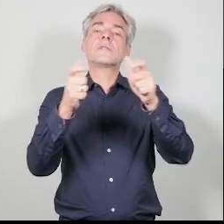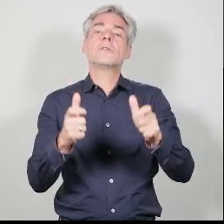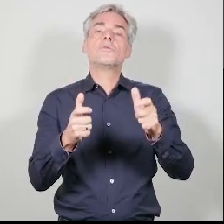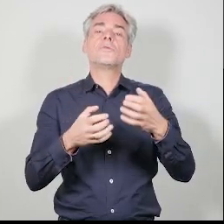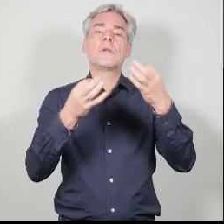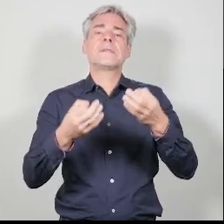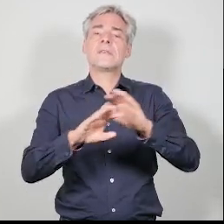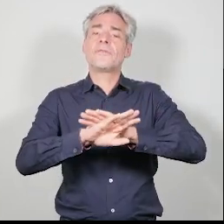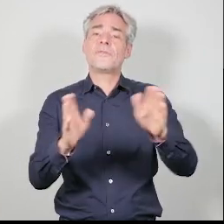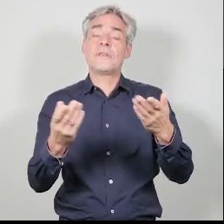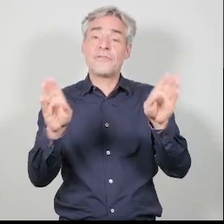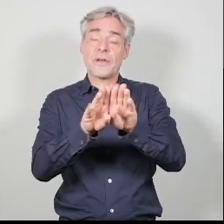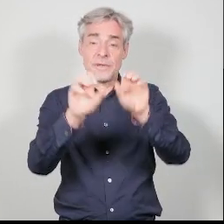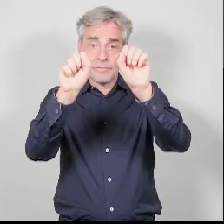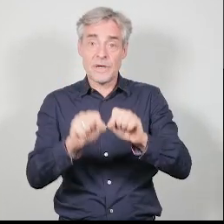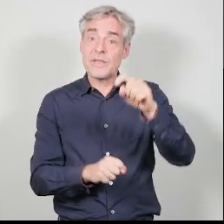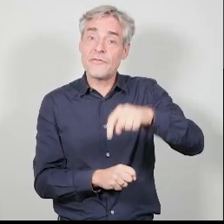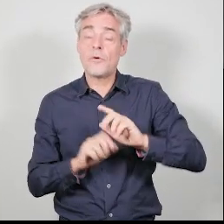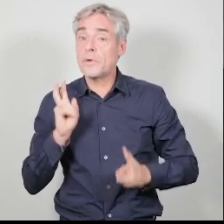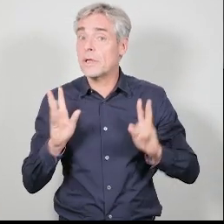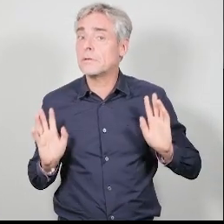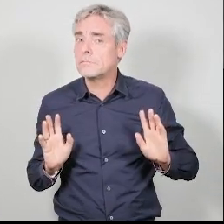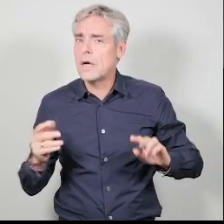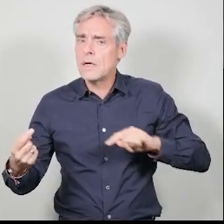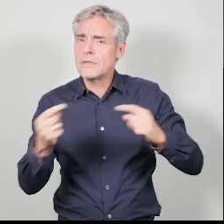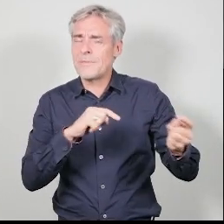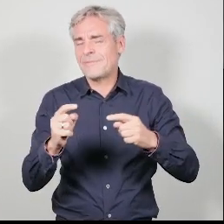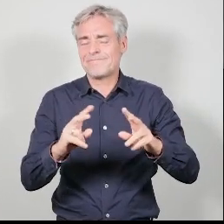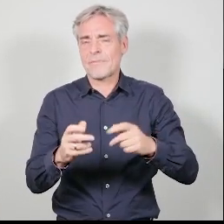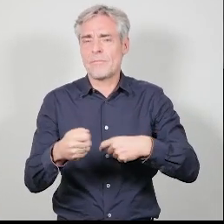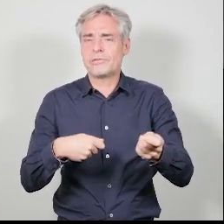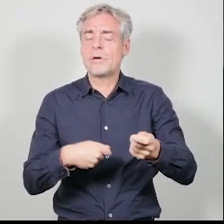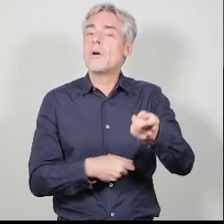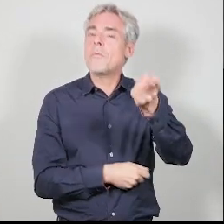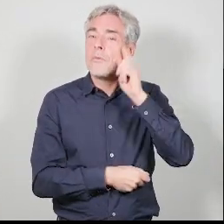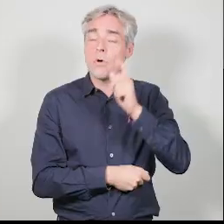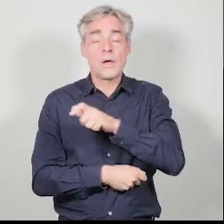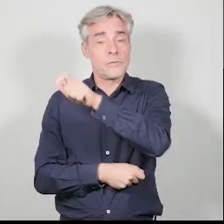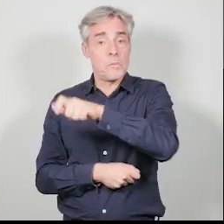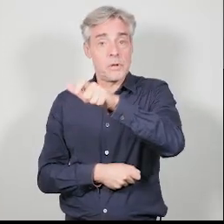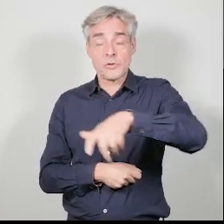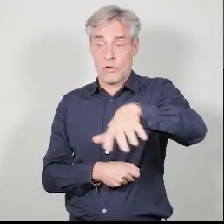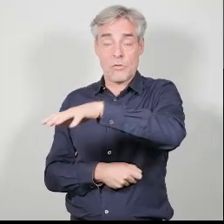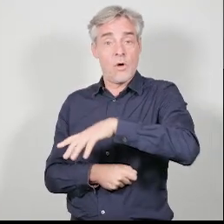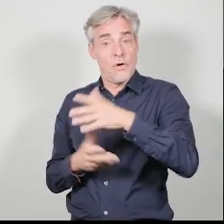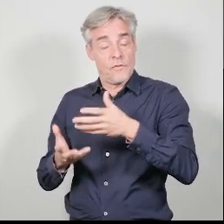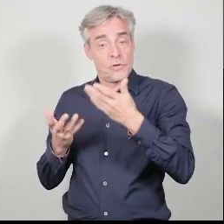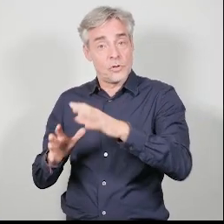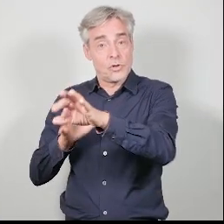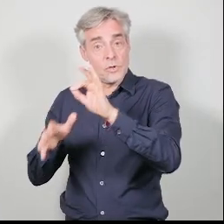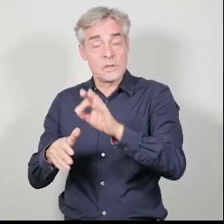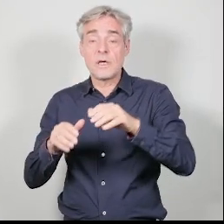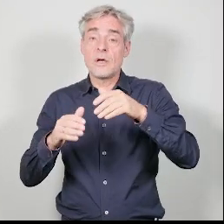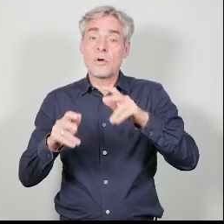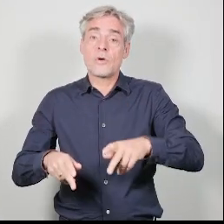désinstitutionnalisation, il est finalement, pour moi, assez à côté, puisque certaines personnes feront le choix de continuer à vivre dans ce qu'on a